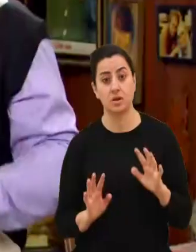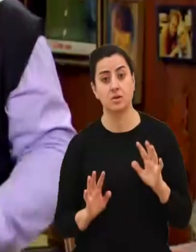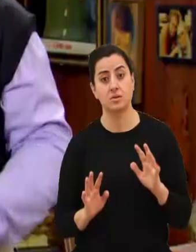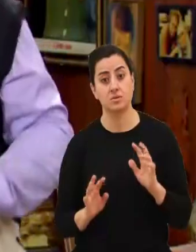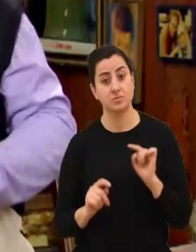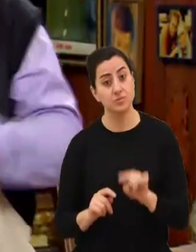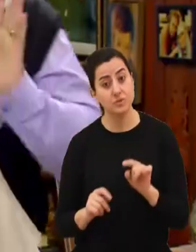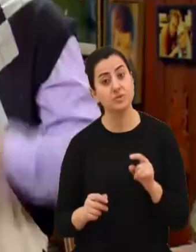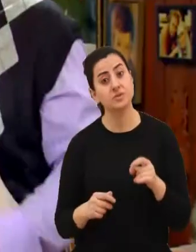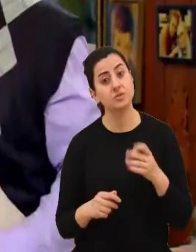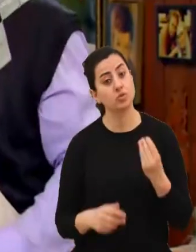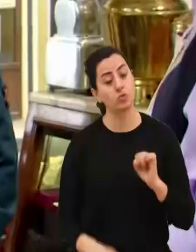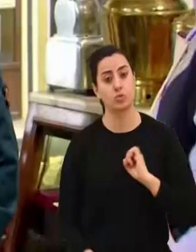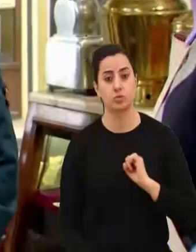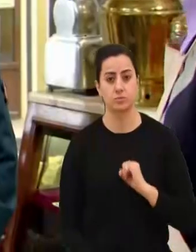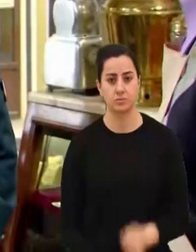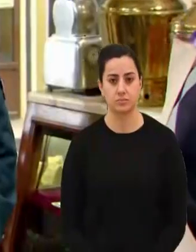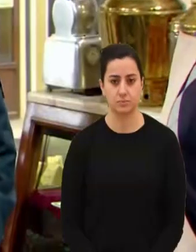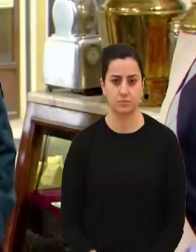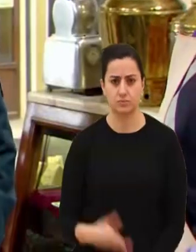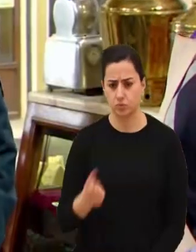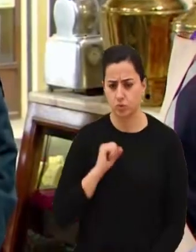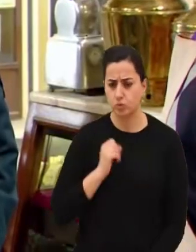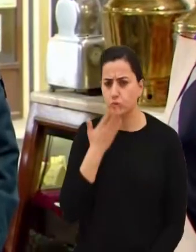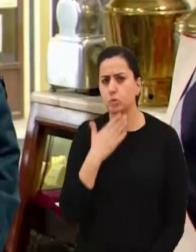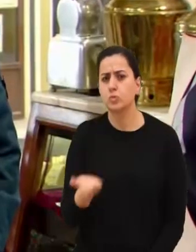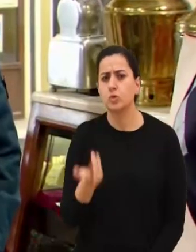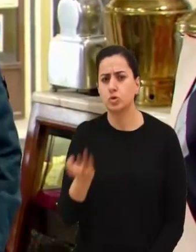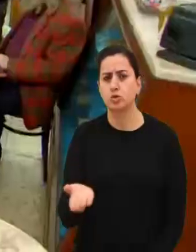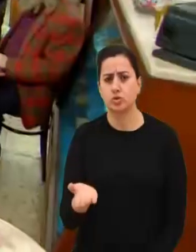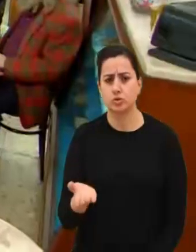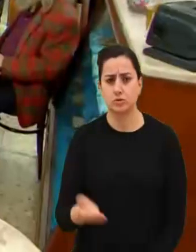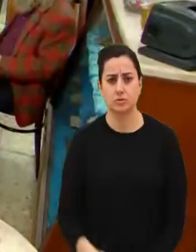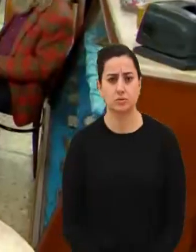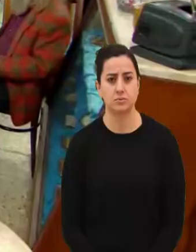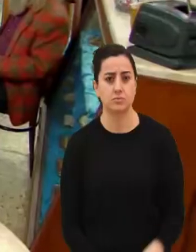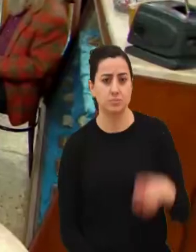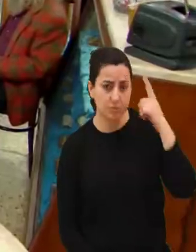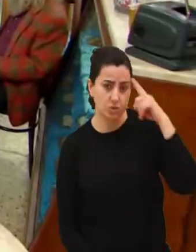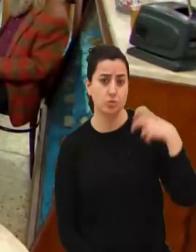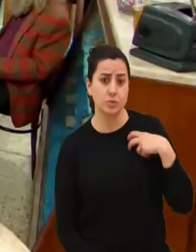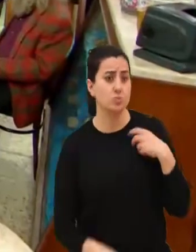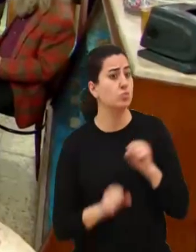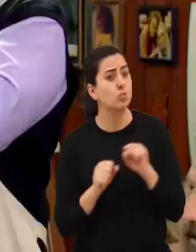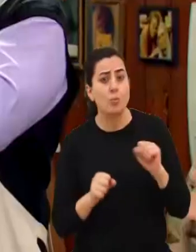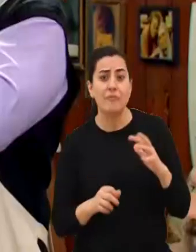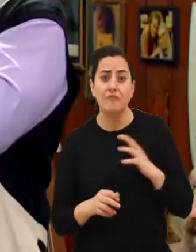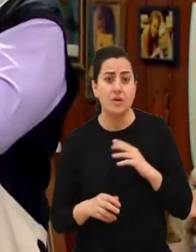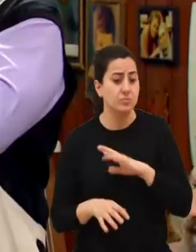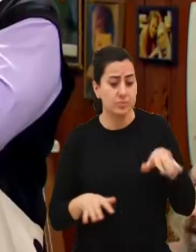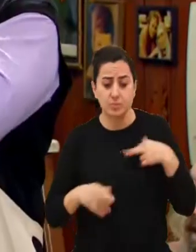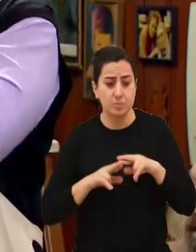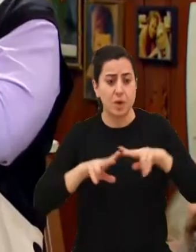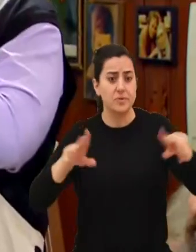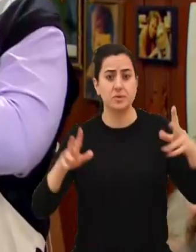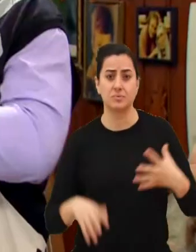Ama gene de acayip korkuyoruz. Ya, acayip korkacak bir şey yok bu çantadan. Niye korkuyorsunuz bu çantadan ya? Başkomiserim ya içinde bomba varsa ya patlarsa biz